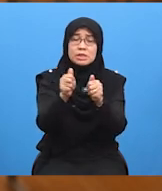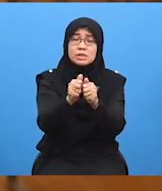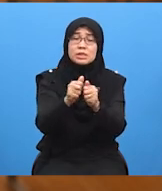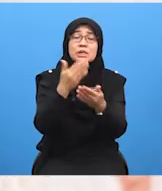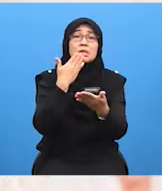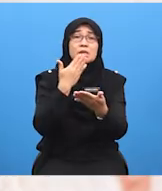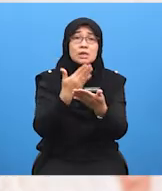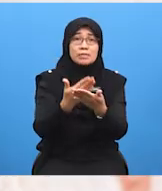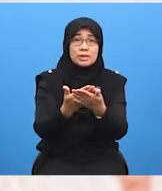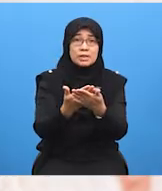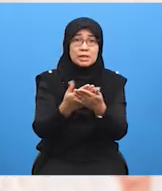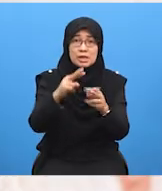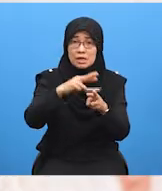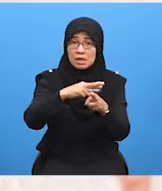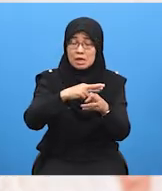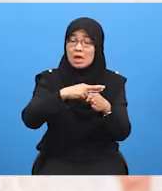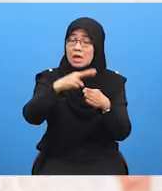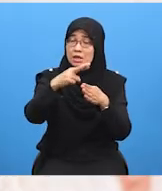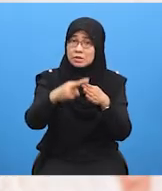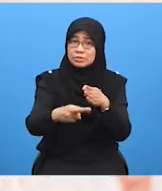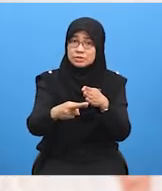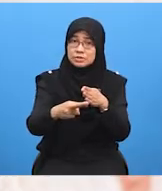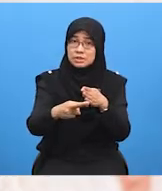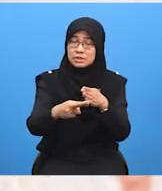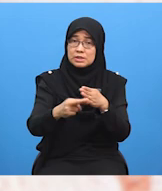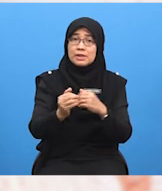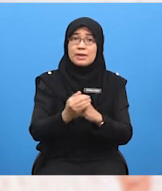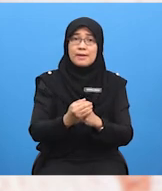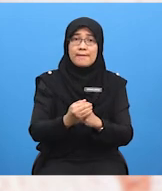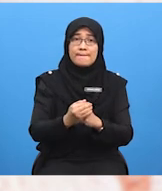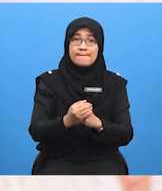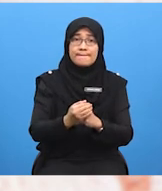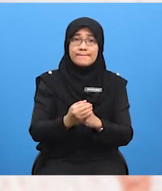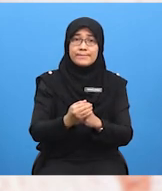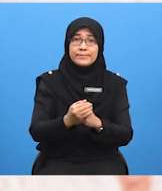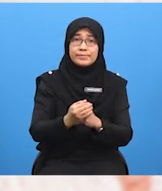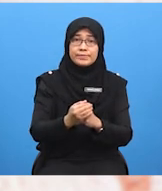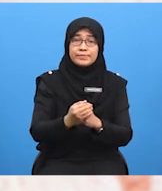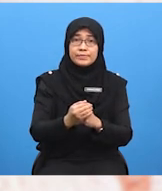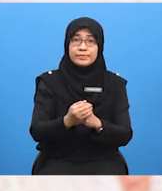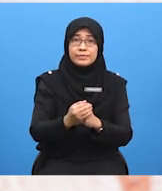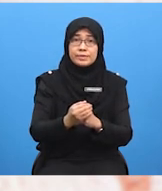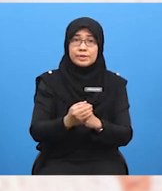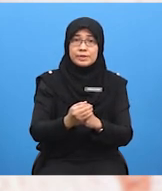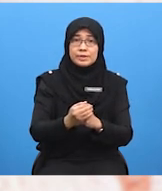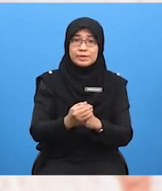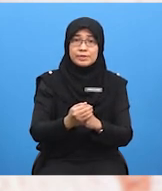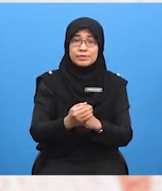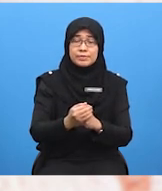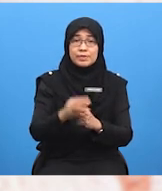baik. Rumusan pembelajaran kita hari ini adalah, hasil dari pembelajaran kita kali